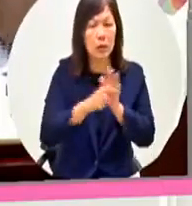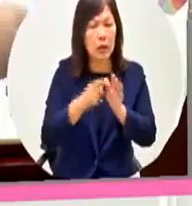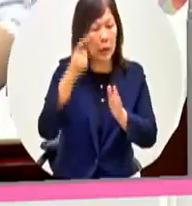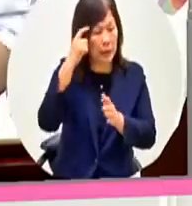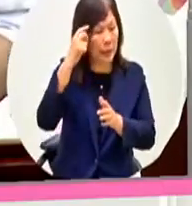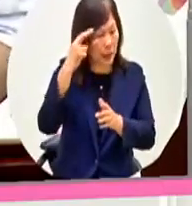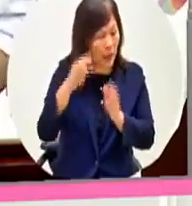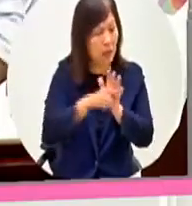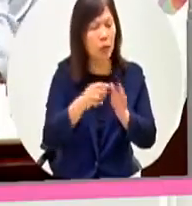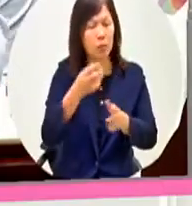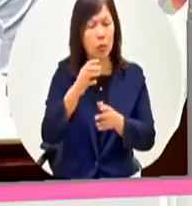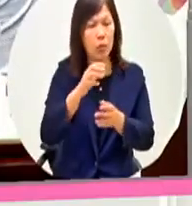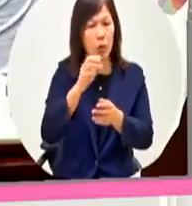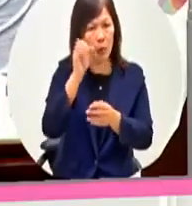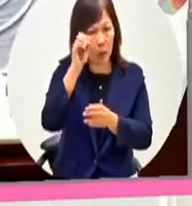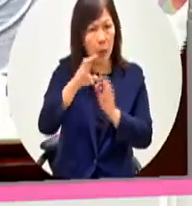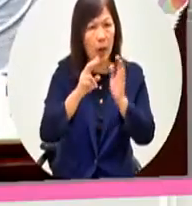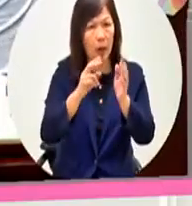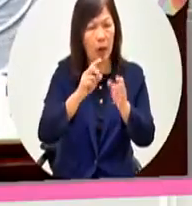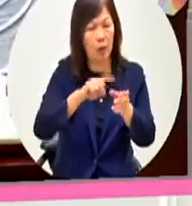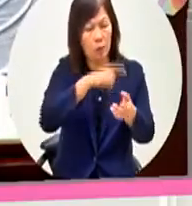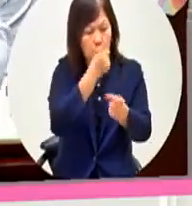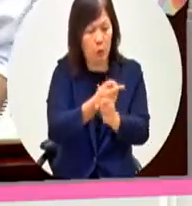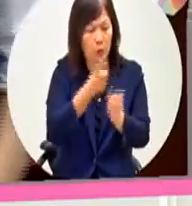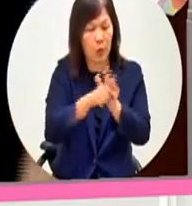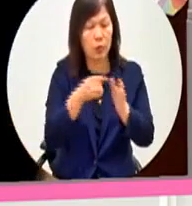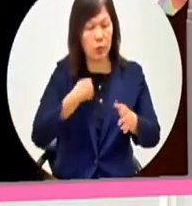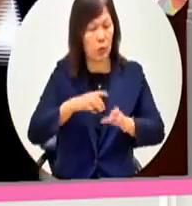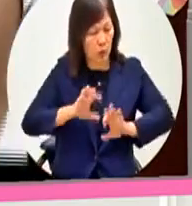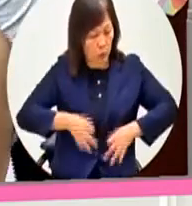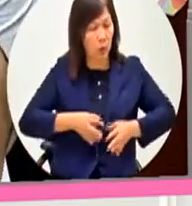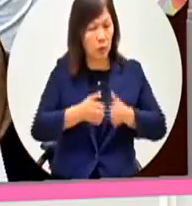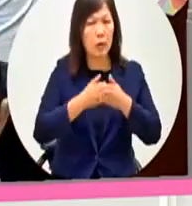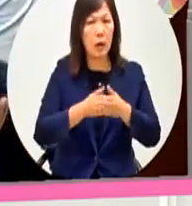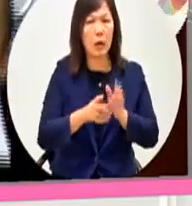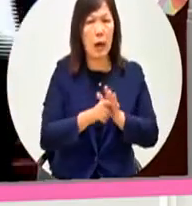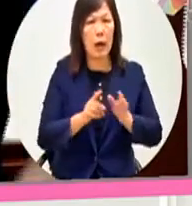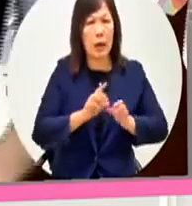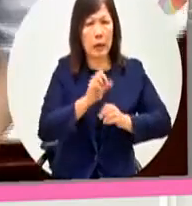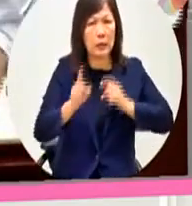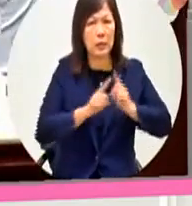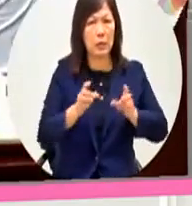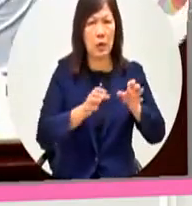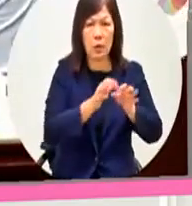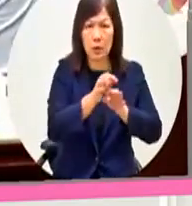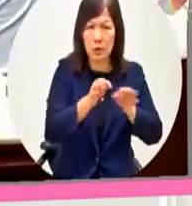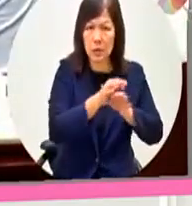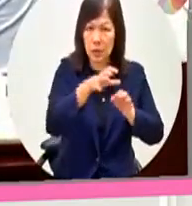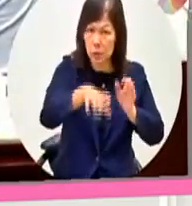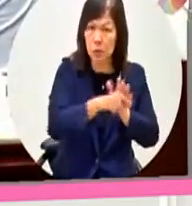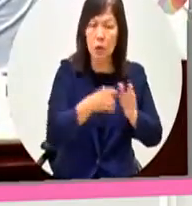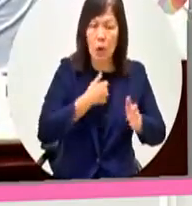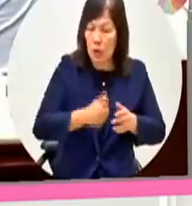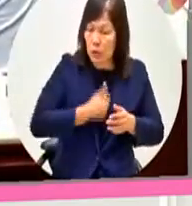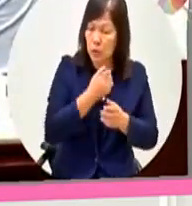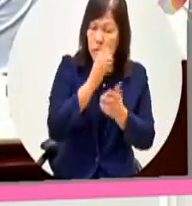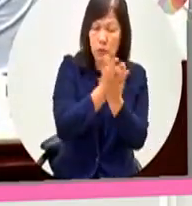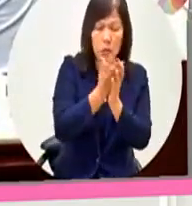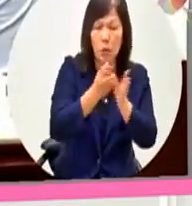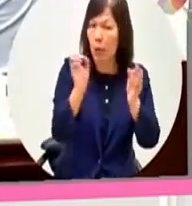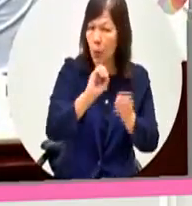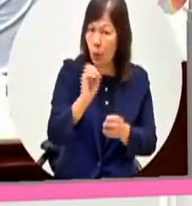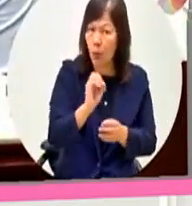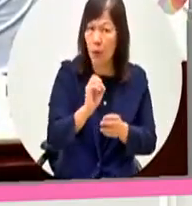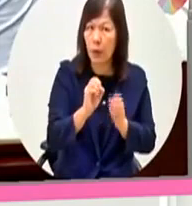馅儿。然后韩国瑜就说会尽快送说帖到议会，总体目标是高雄要发财，我们要做